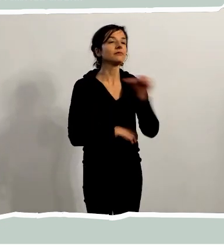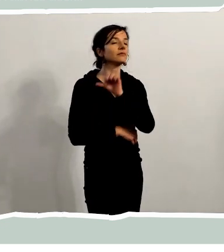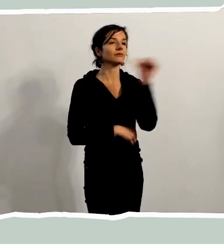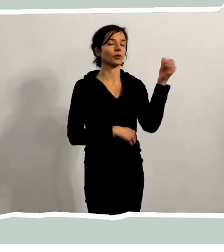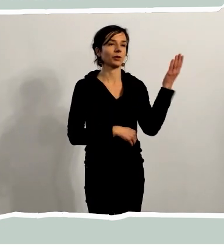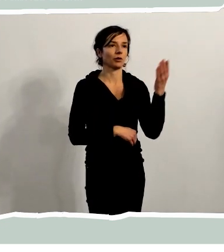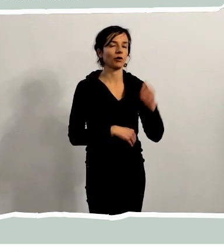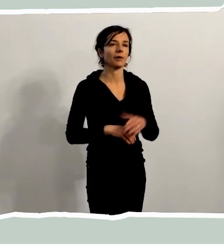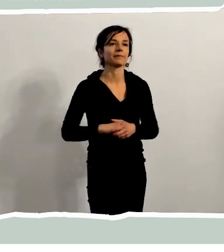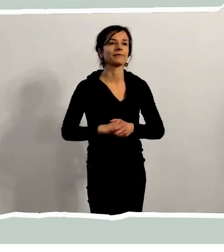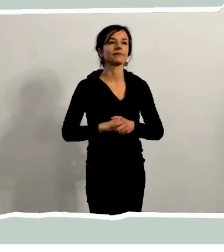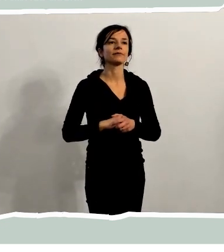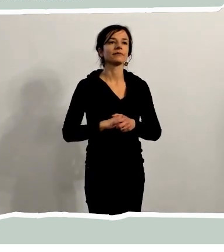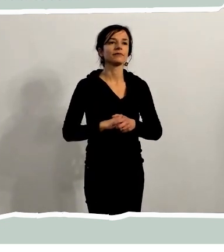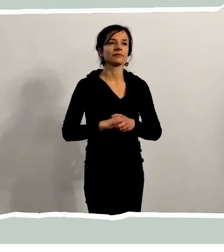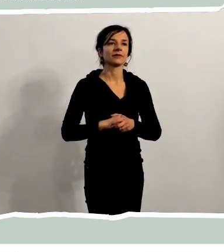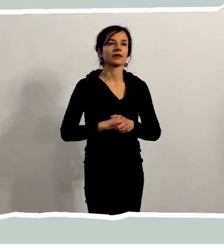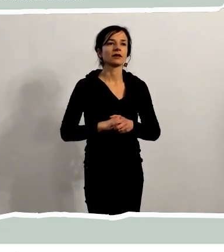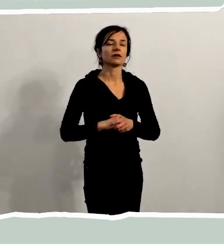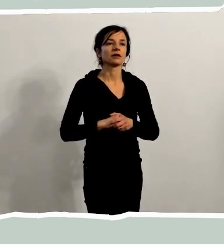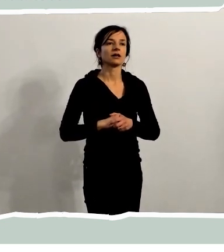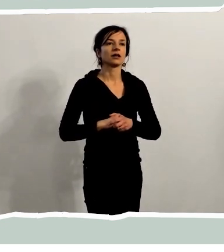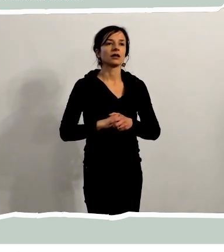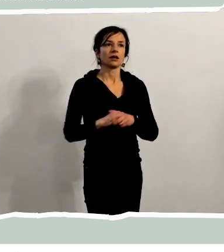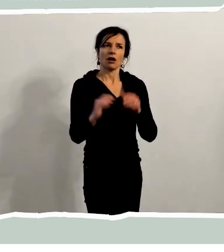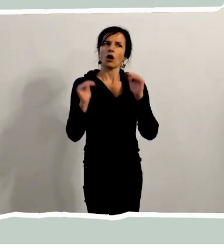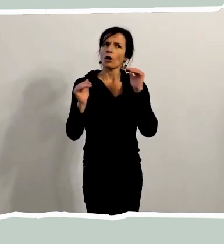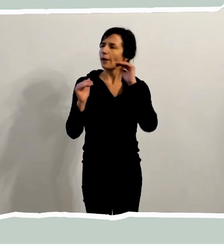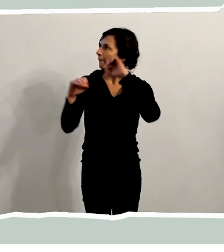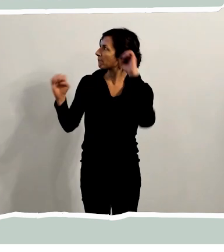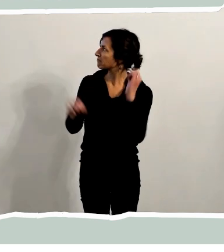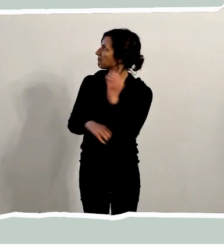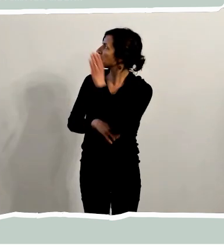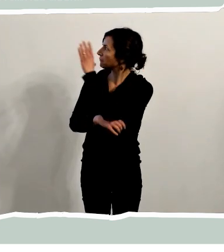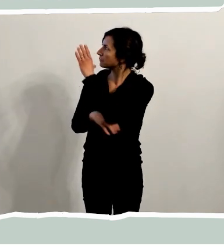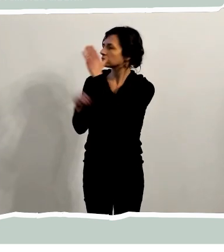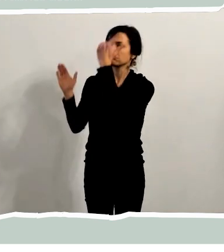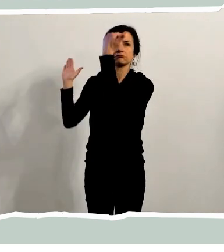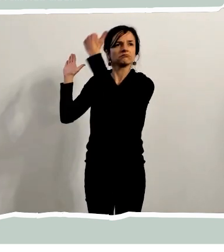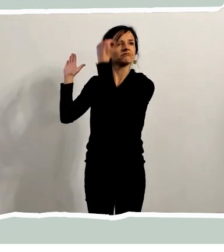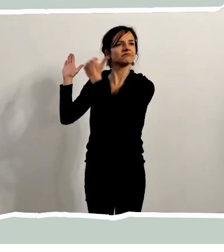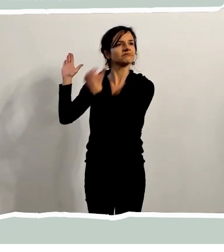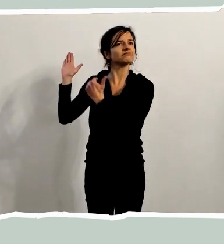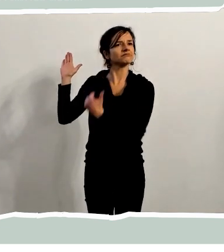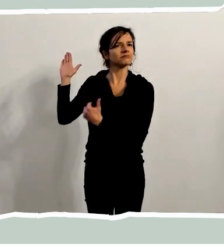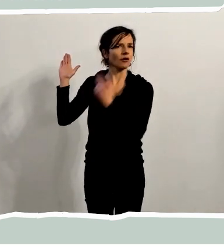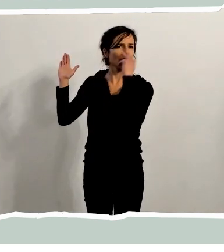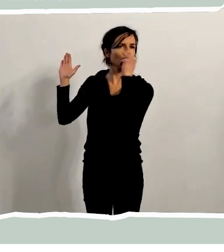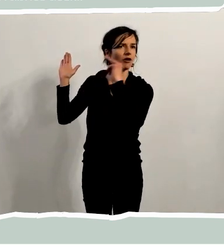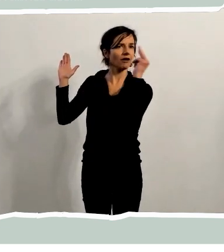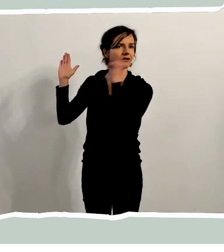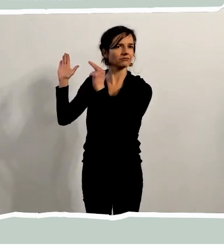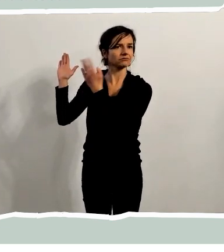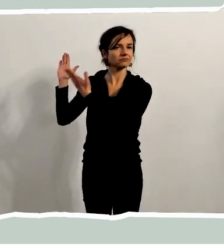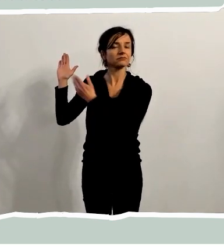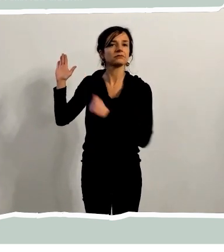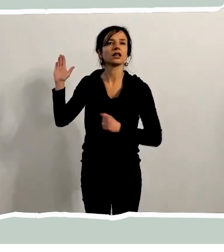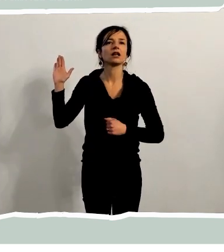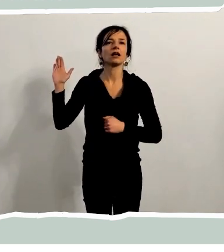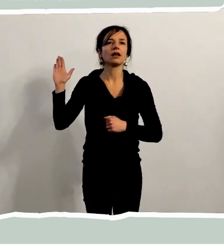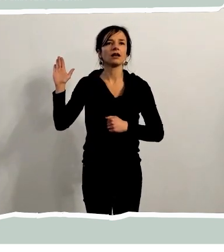introduction, il y a quelques faits qui sont importants donc à considérer. C'est que vous voyez